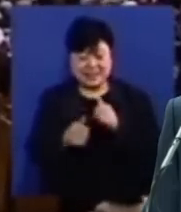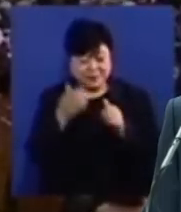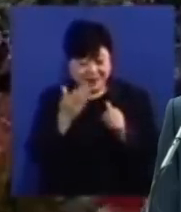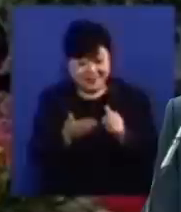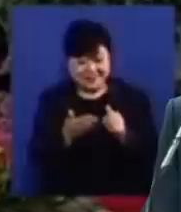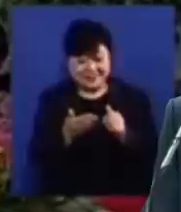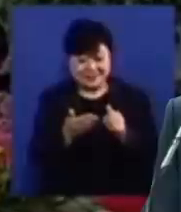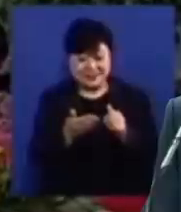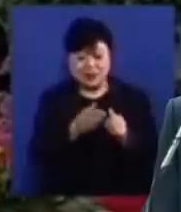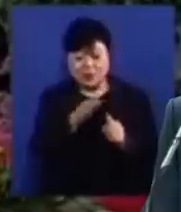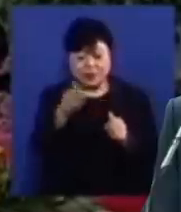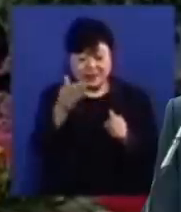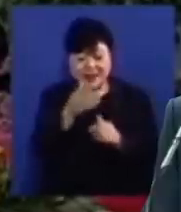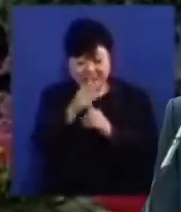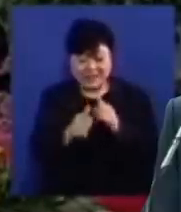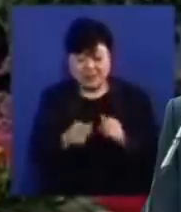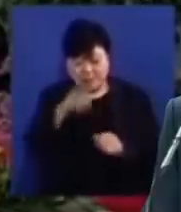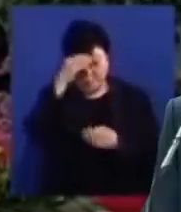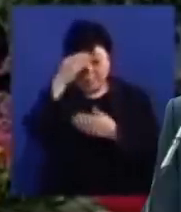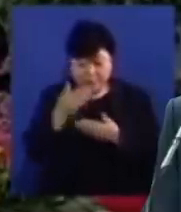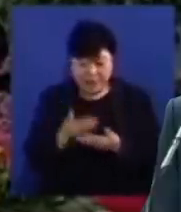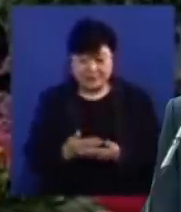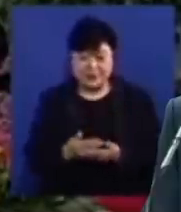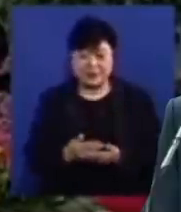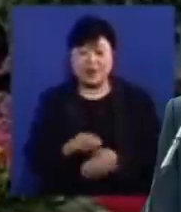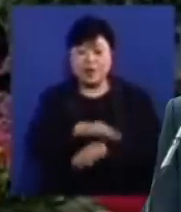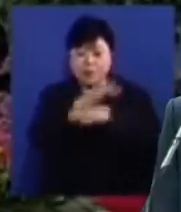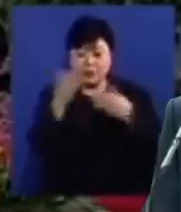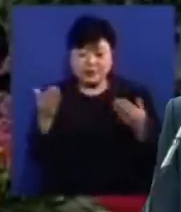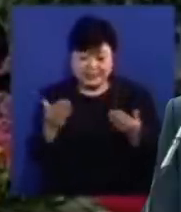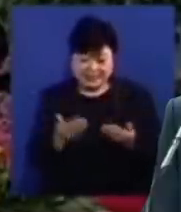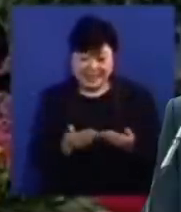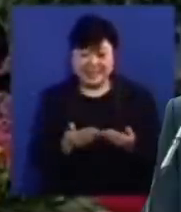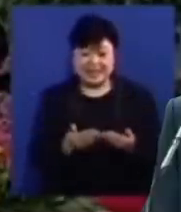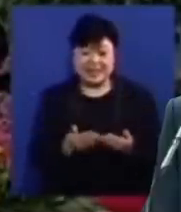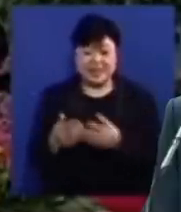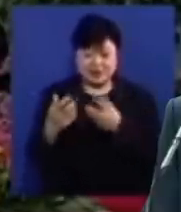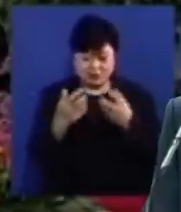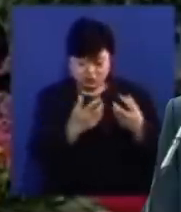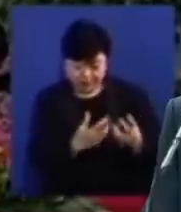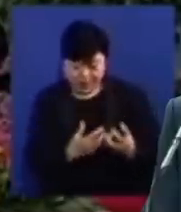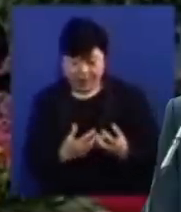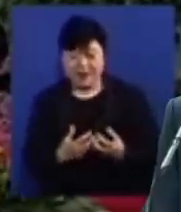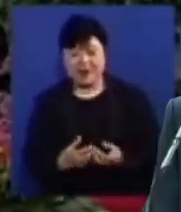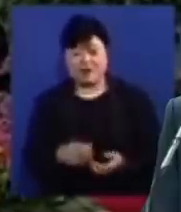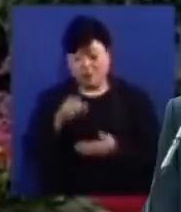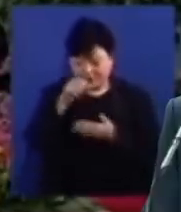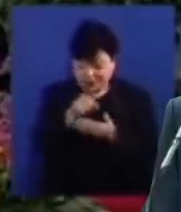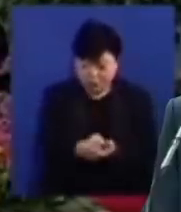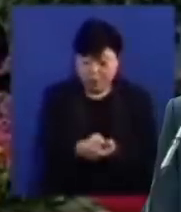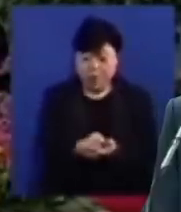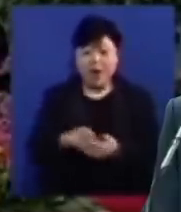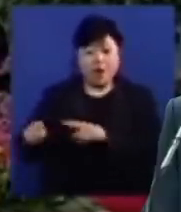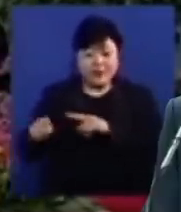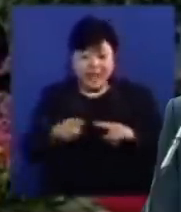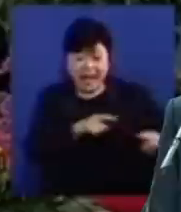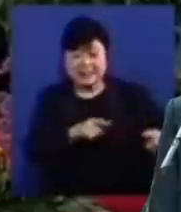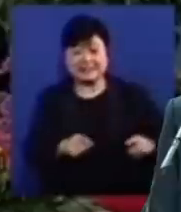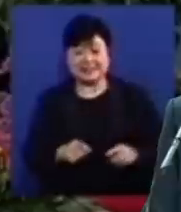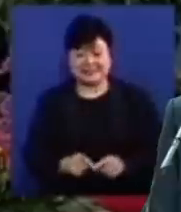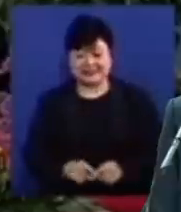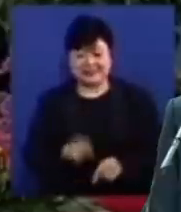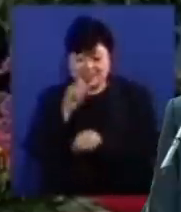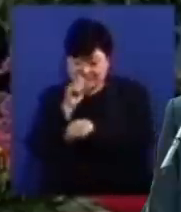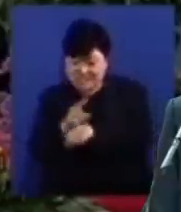하나님께서는 우리에게 하나님을 닮았으면 모든 일에 충만하고 정복하고 다스리는